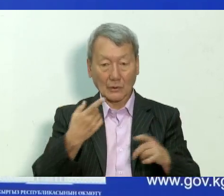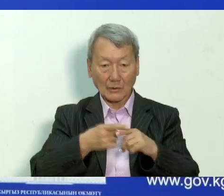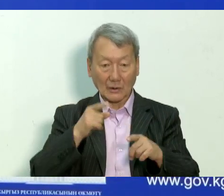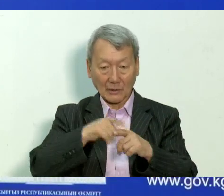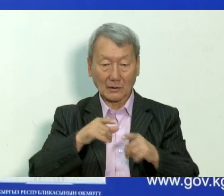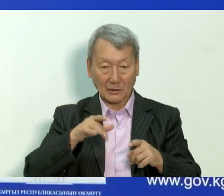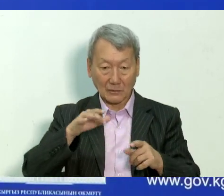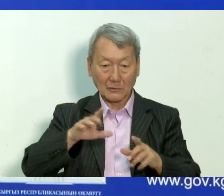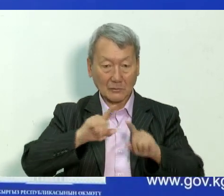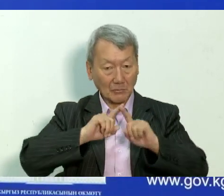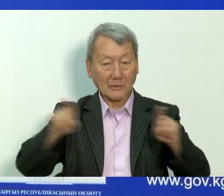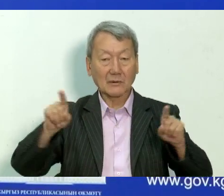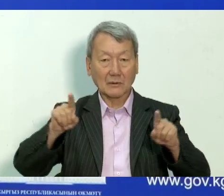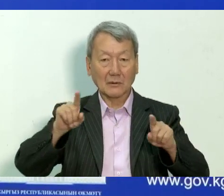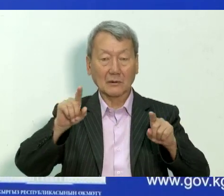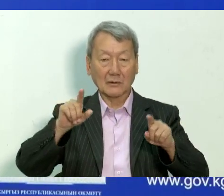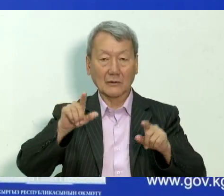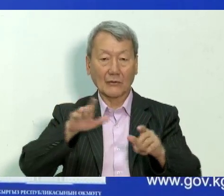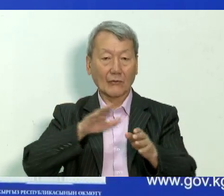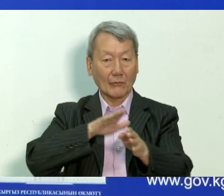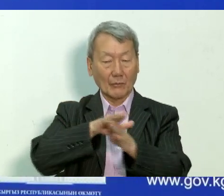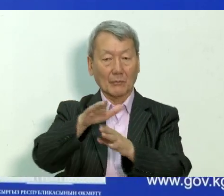на такие нестандартные шаги.